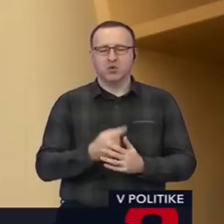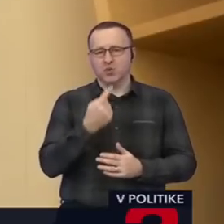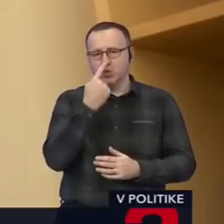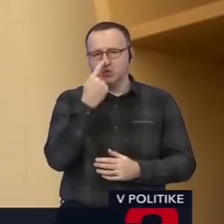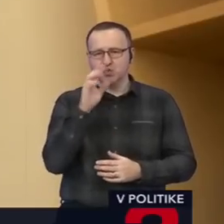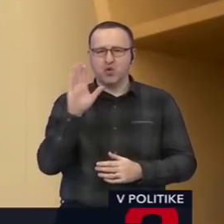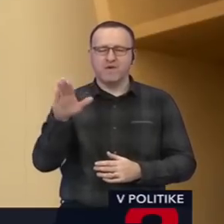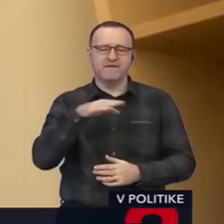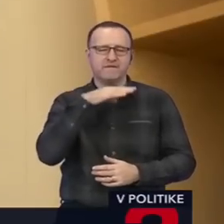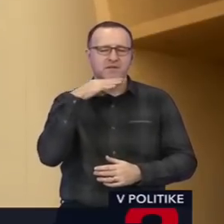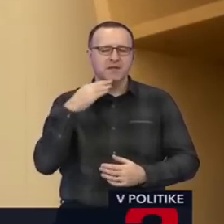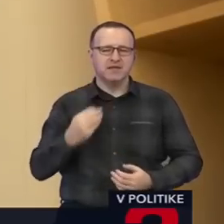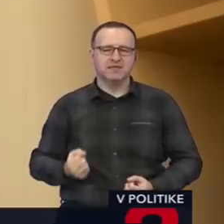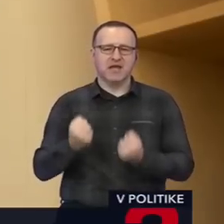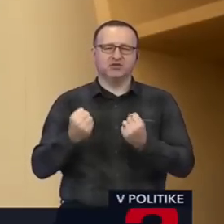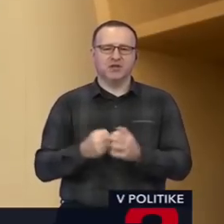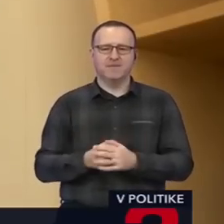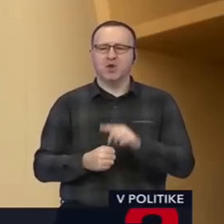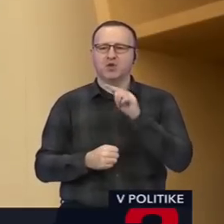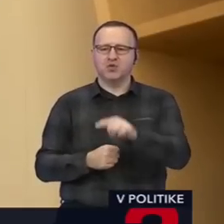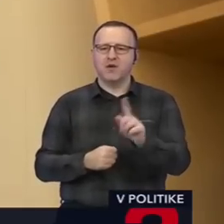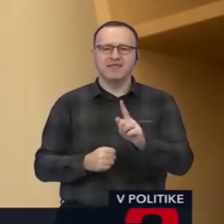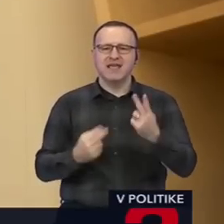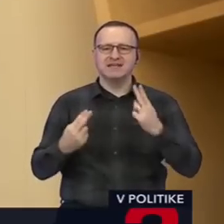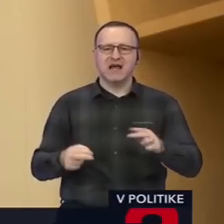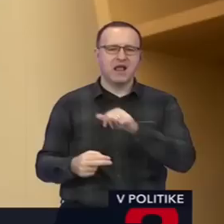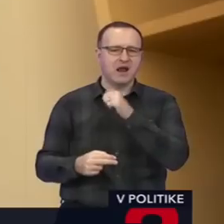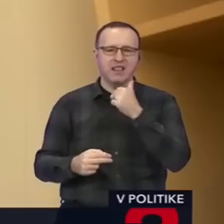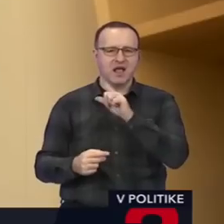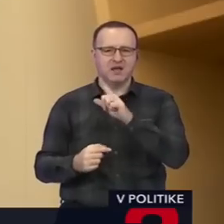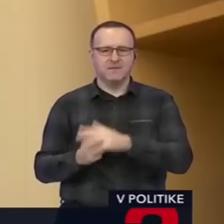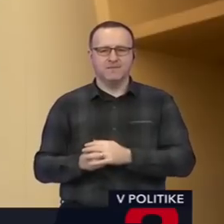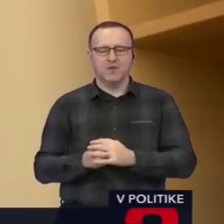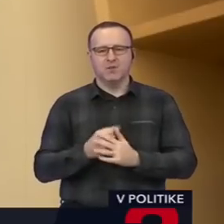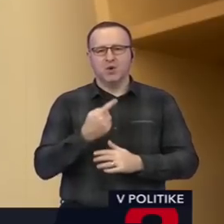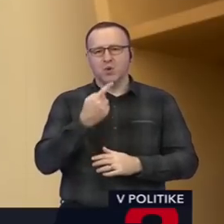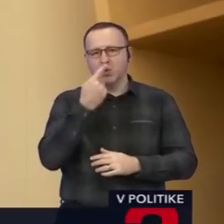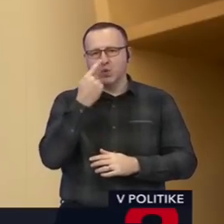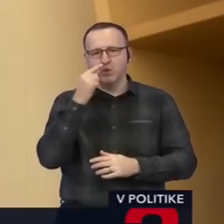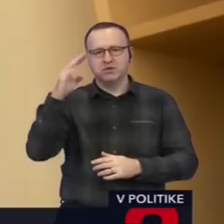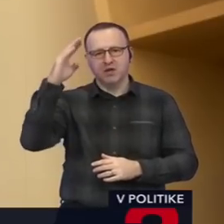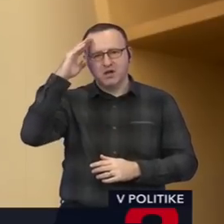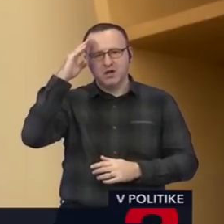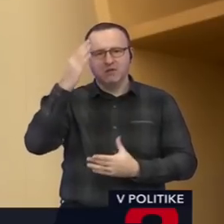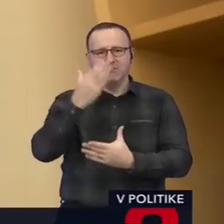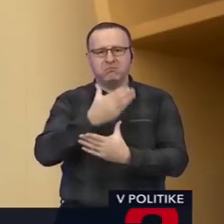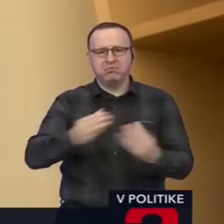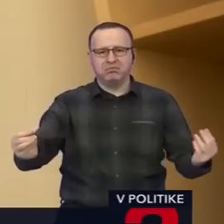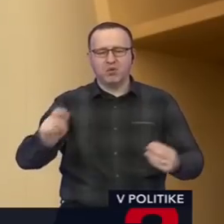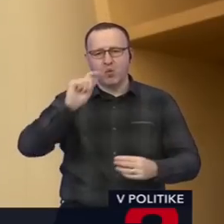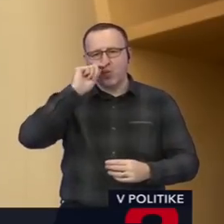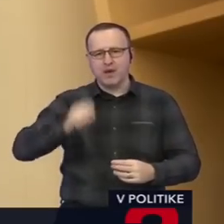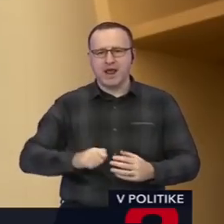ťažké, to sa nestalo len tak. To nie je len tým, že sa Rusko vyčerpáva a krváca na Ukrajine, lebo sa tam